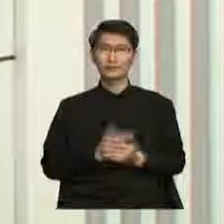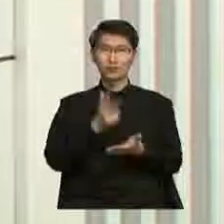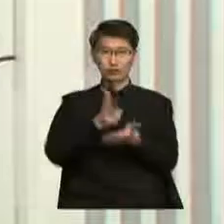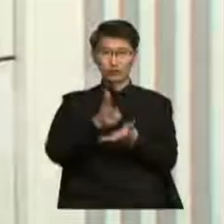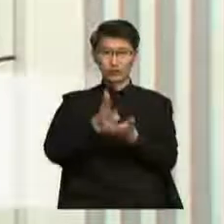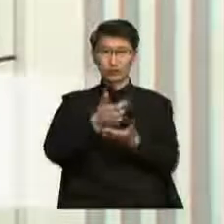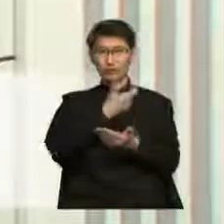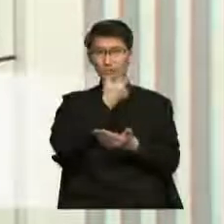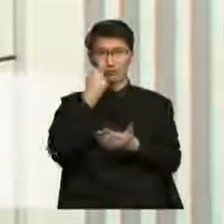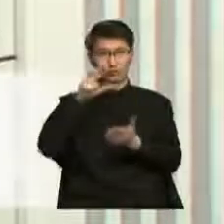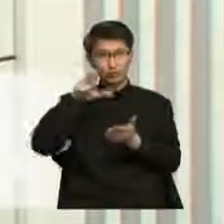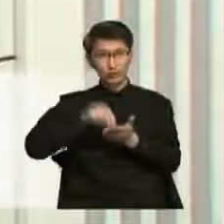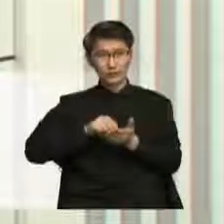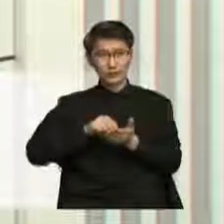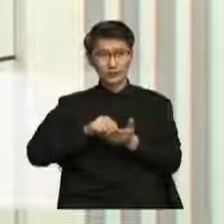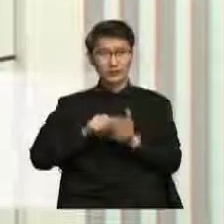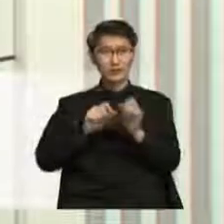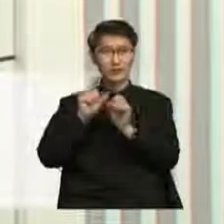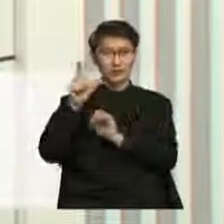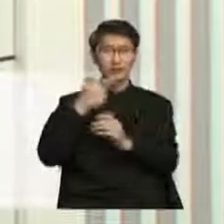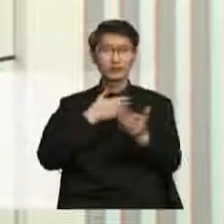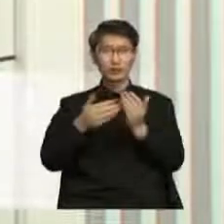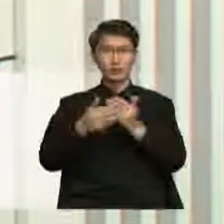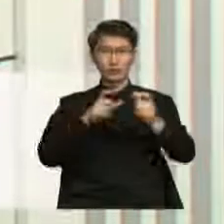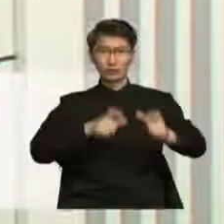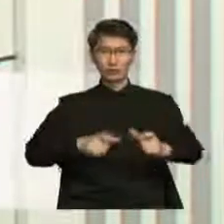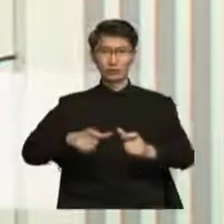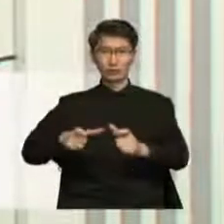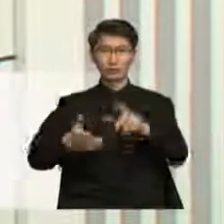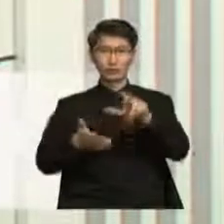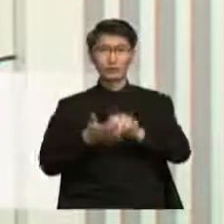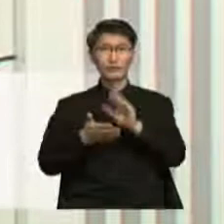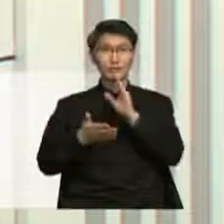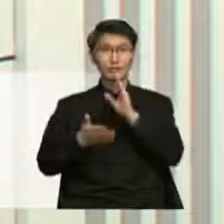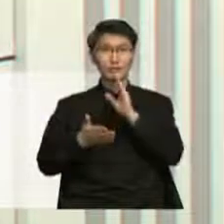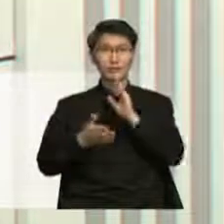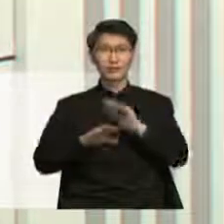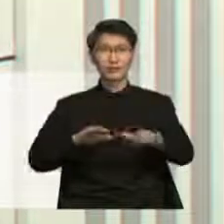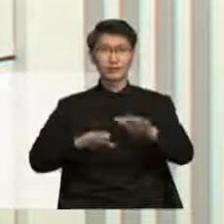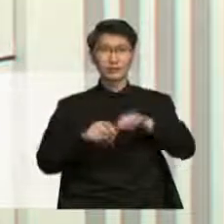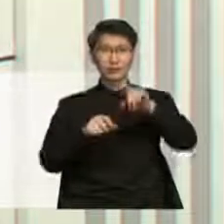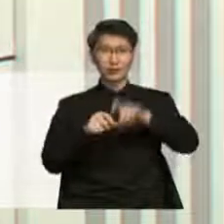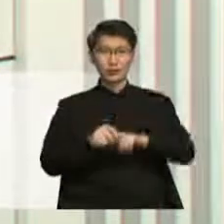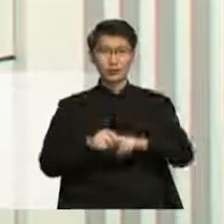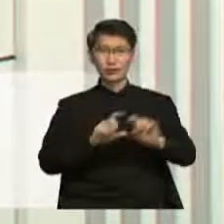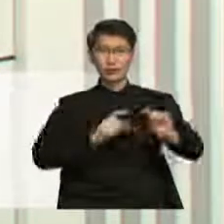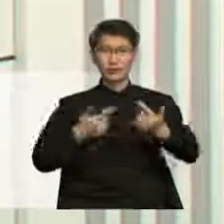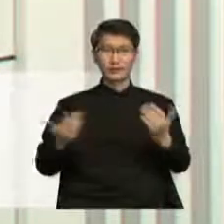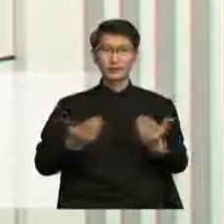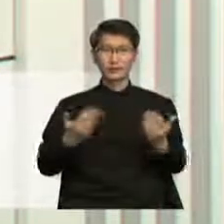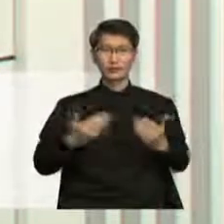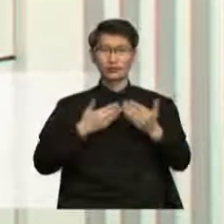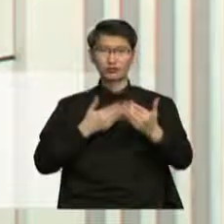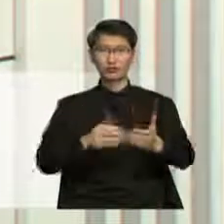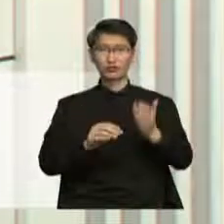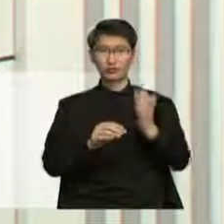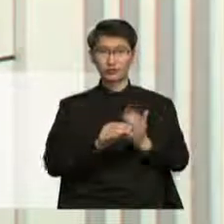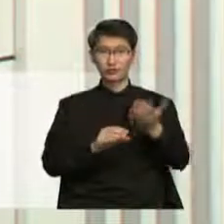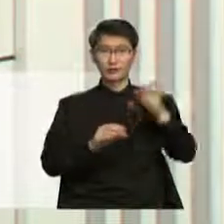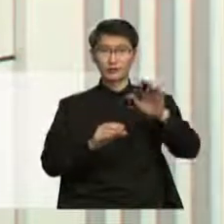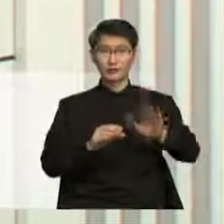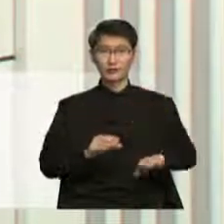주차 공간 부족은 대부분의 동네에서 겪는 대표적인 문제 중 하나입니다. 이를 해결하기 위한 다양한 사업들이 추진되고 있는